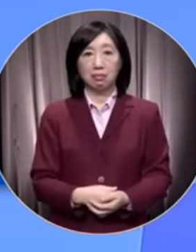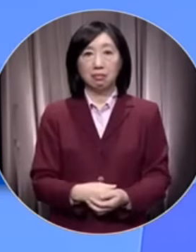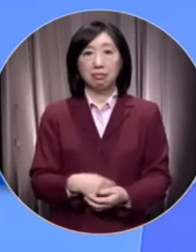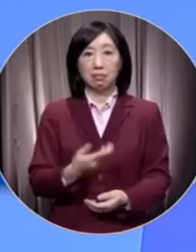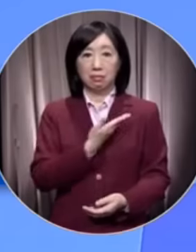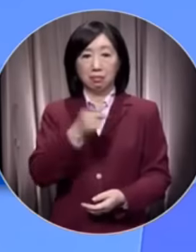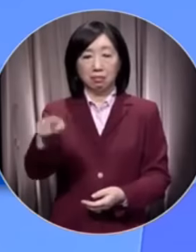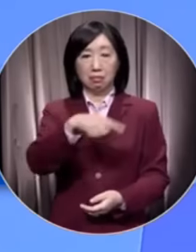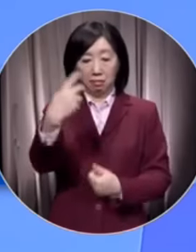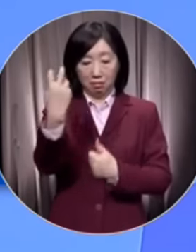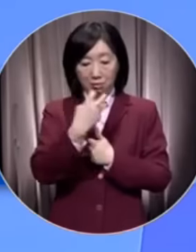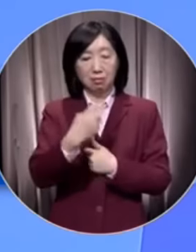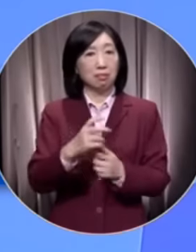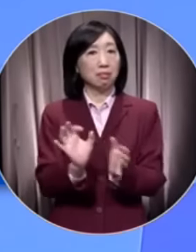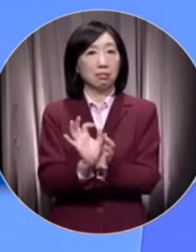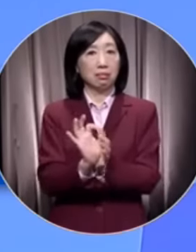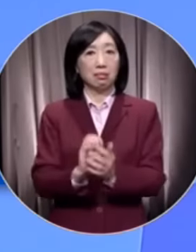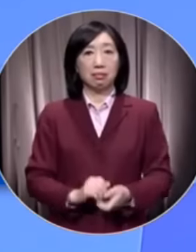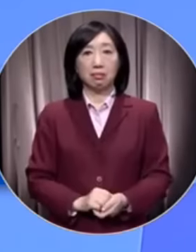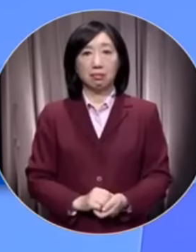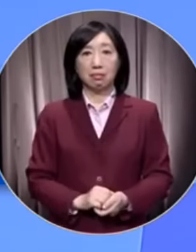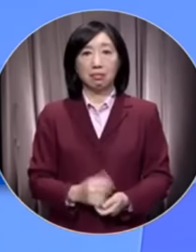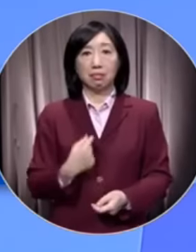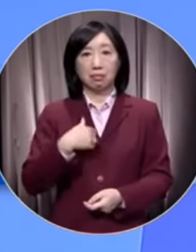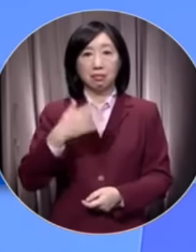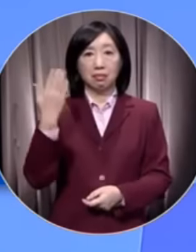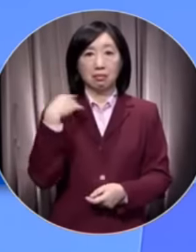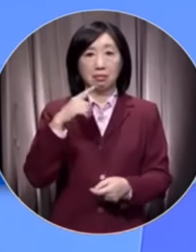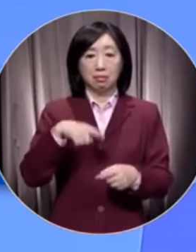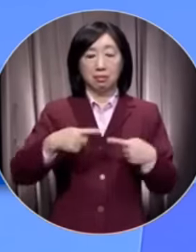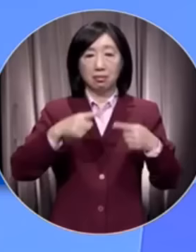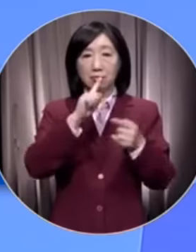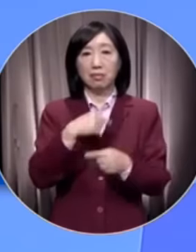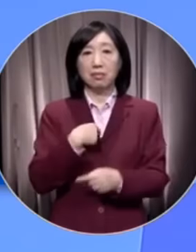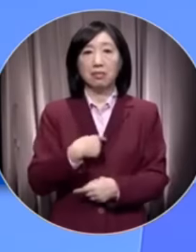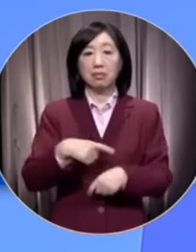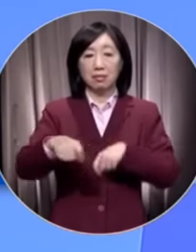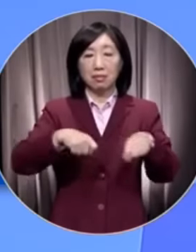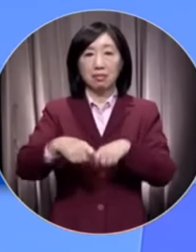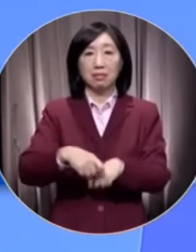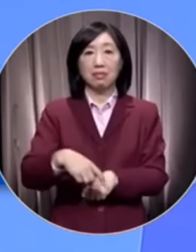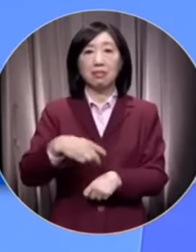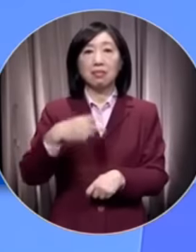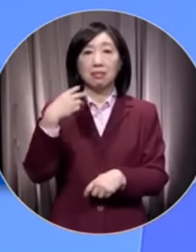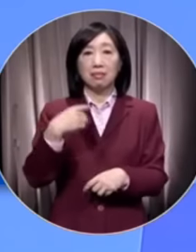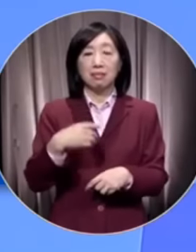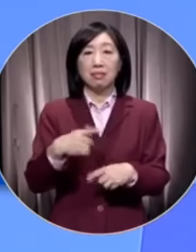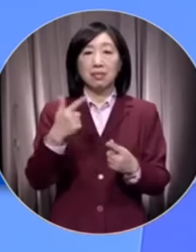验。我在上一次辩论提出来战略三策，我说4年内